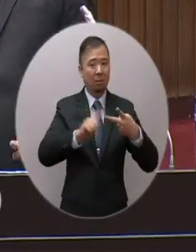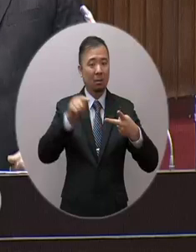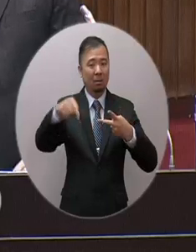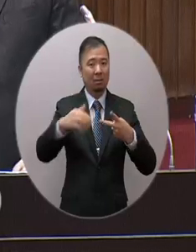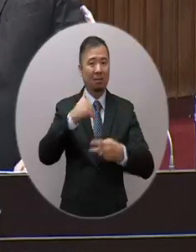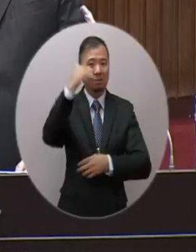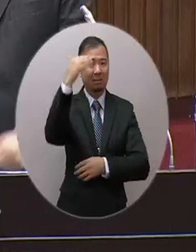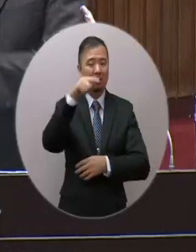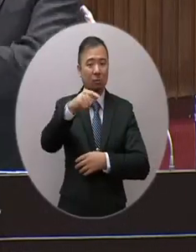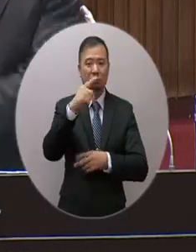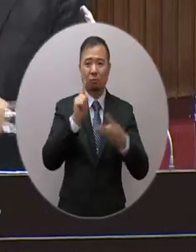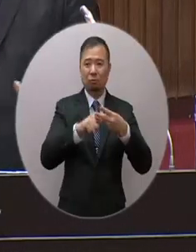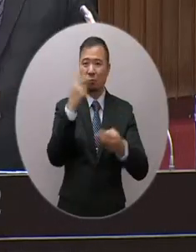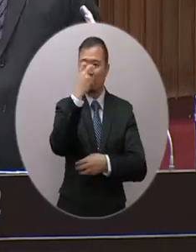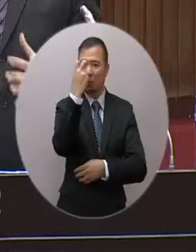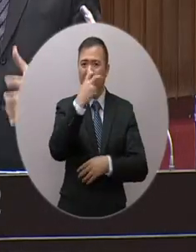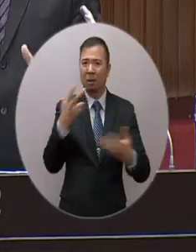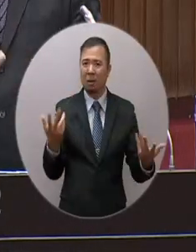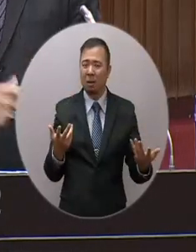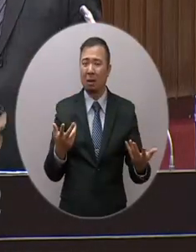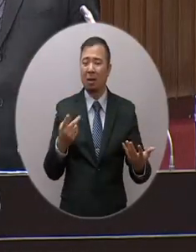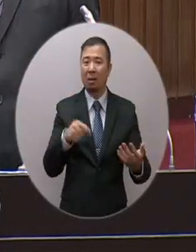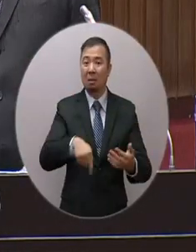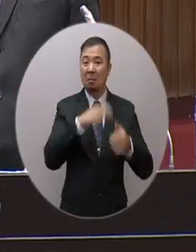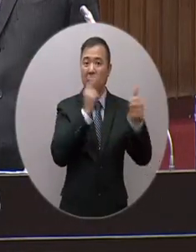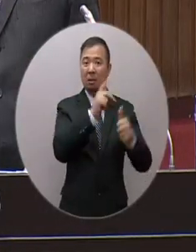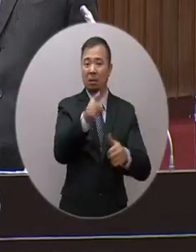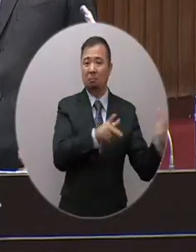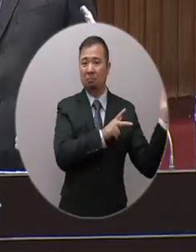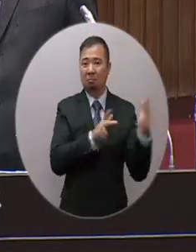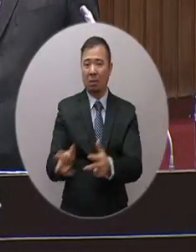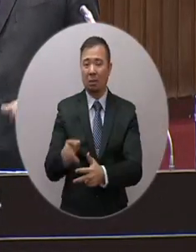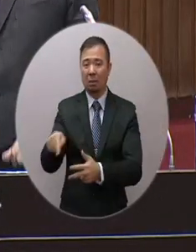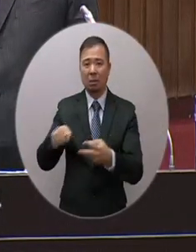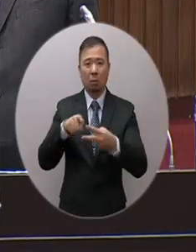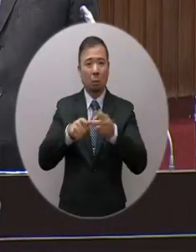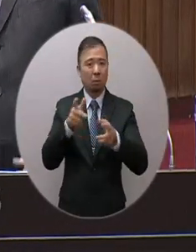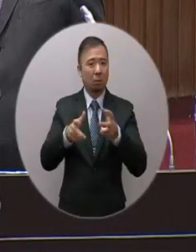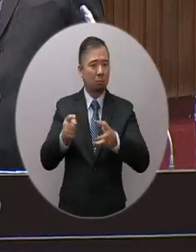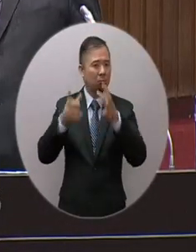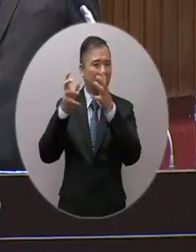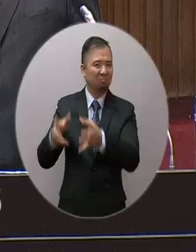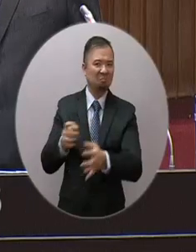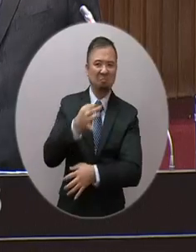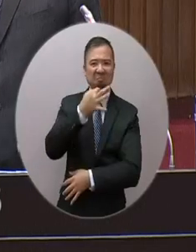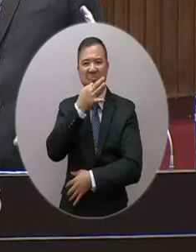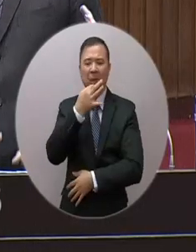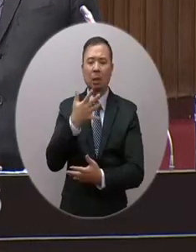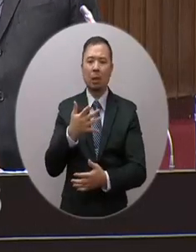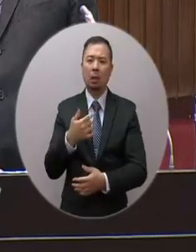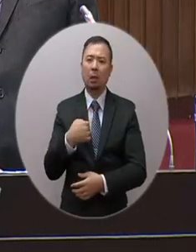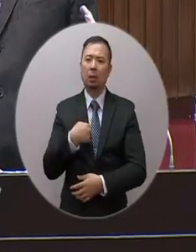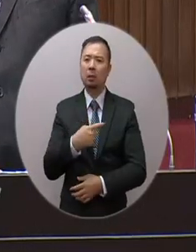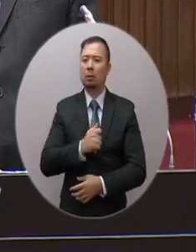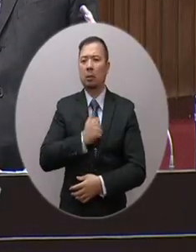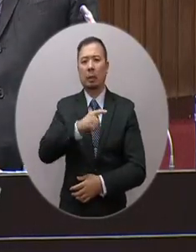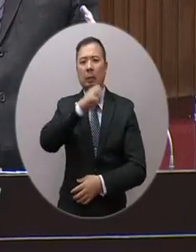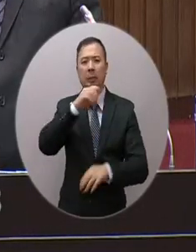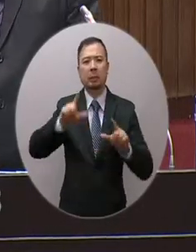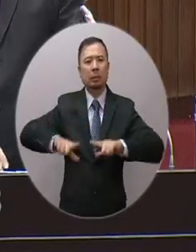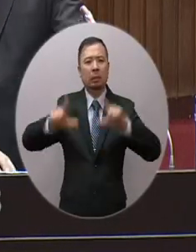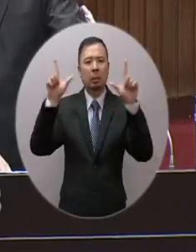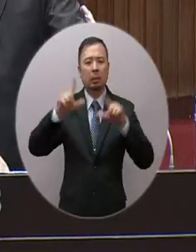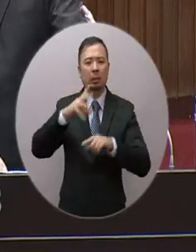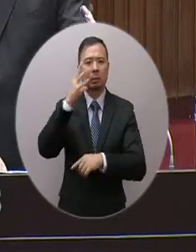东都无爱去啊，要叫人来遐设厂，叫阮遐设厂。你想想看，我们情何以堪？